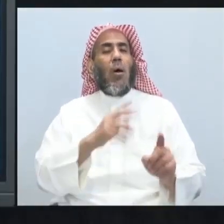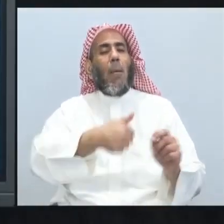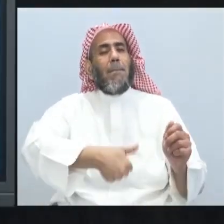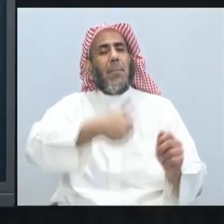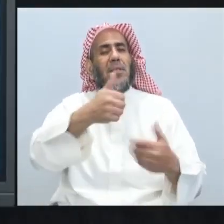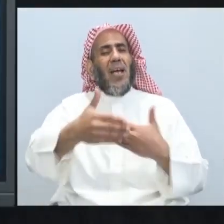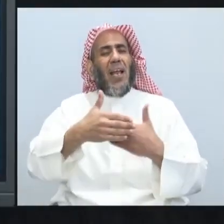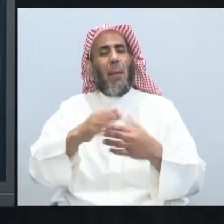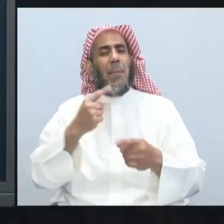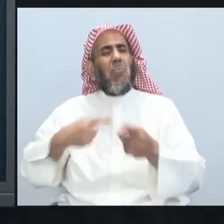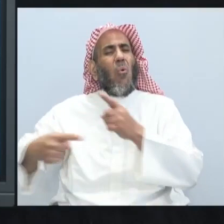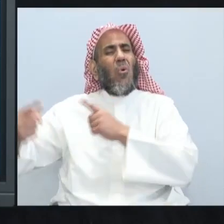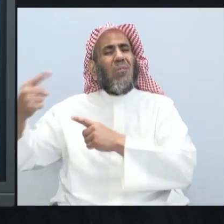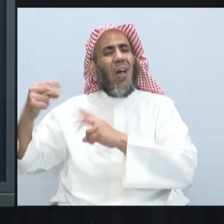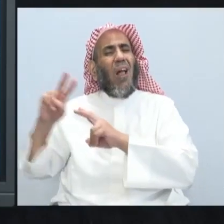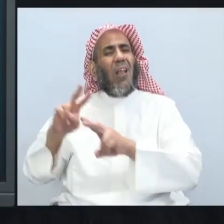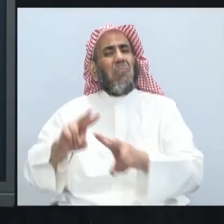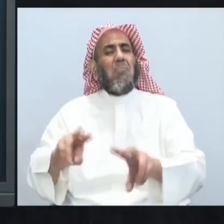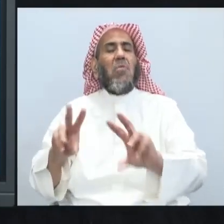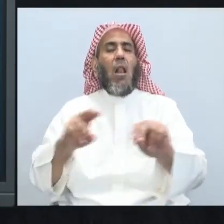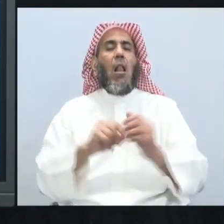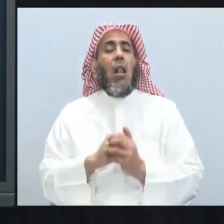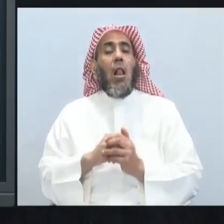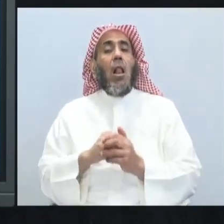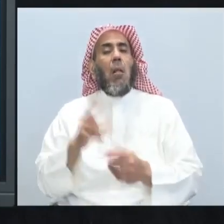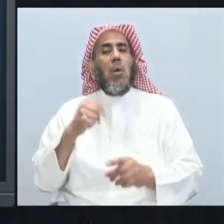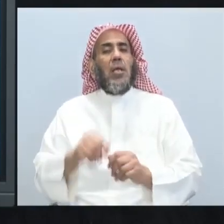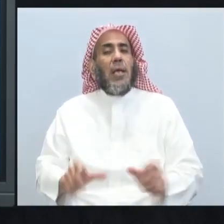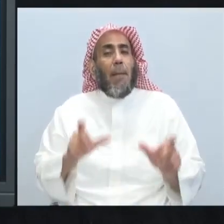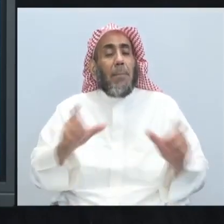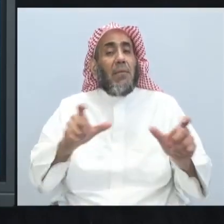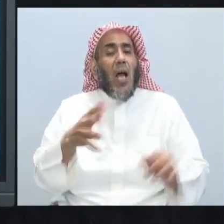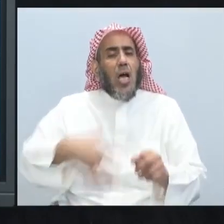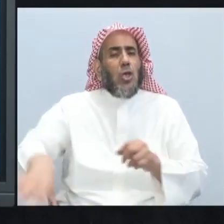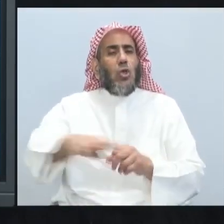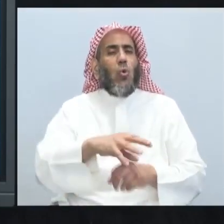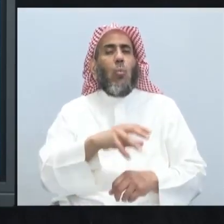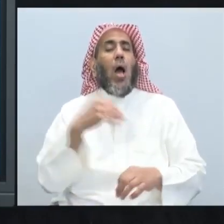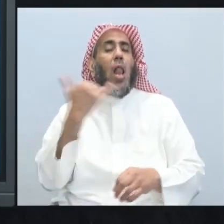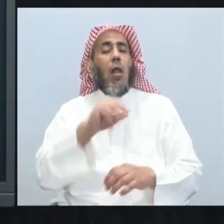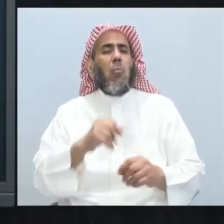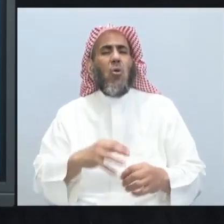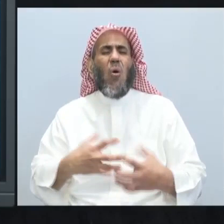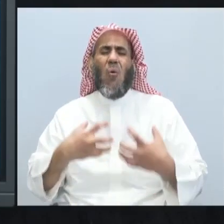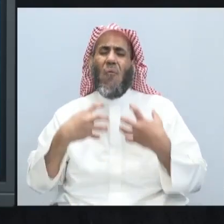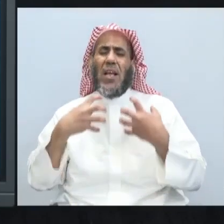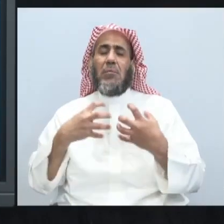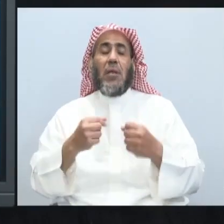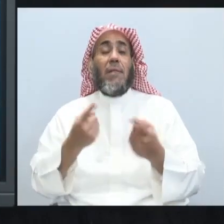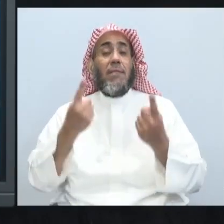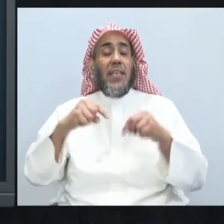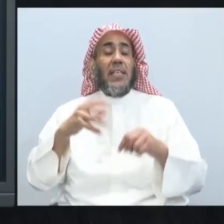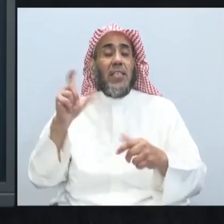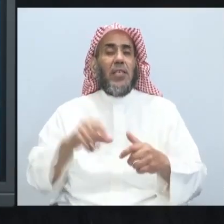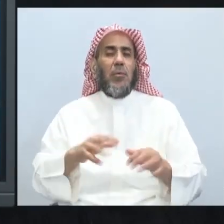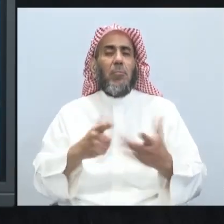قريب من المدح التقليدي السابق المدح بالدفاع عن الشعوب العربيه في ازماتها وهذا مدح اخر ايض ظهر في العصر او الشعر